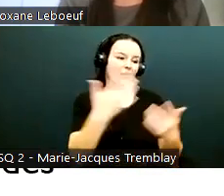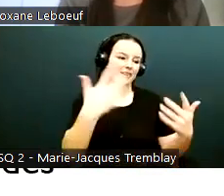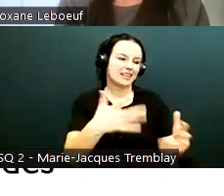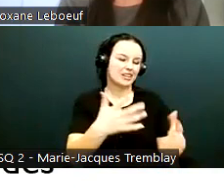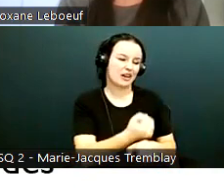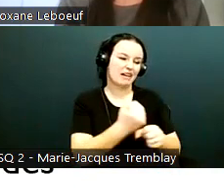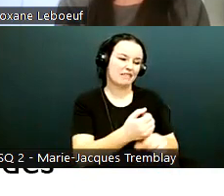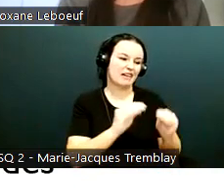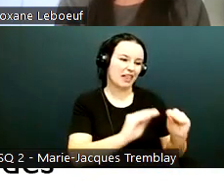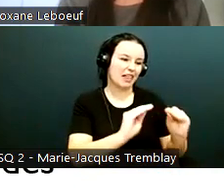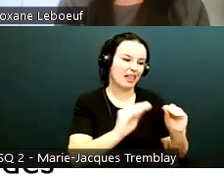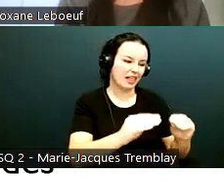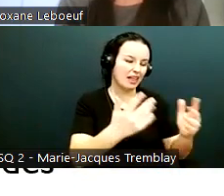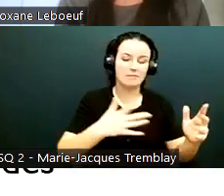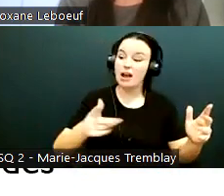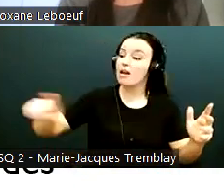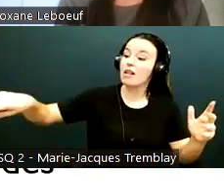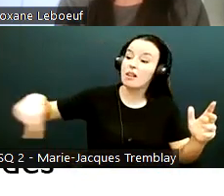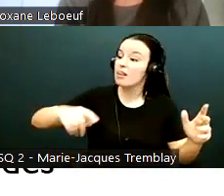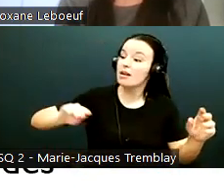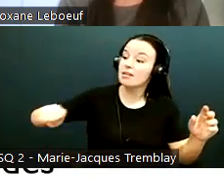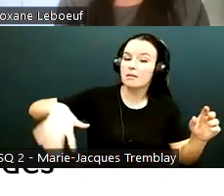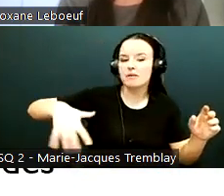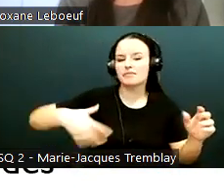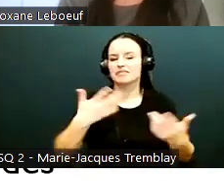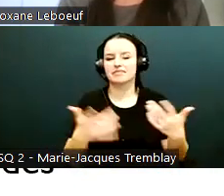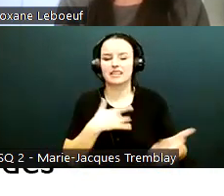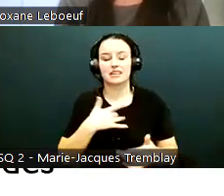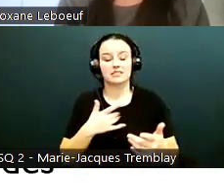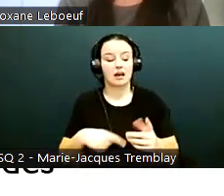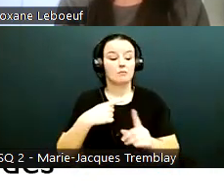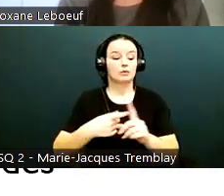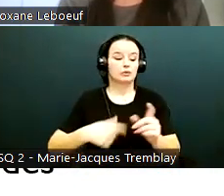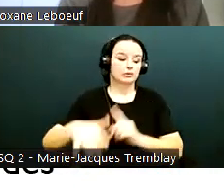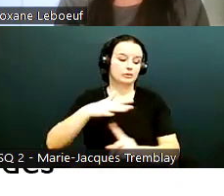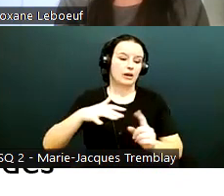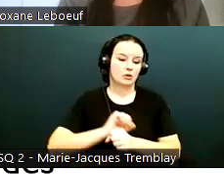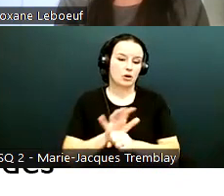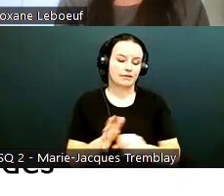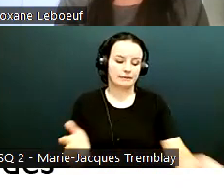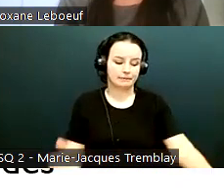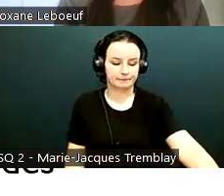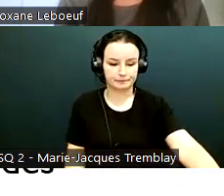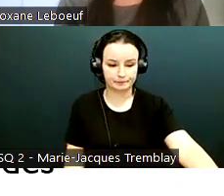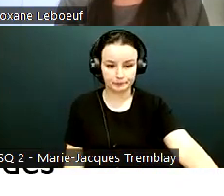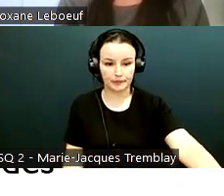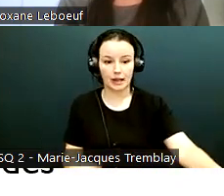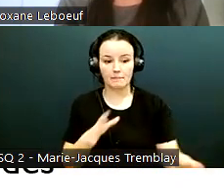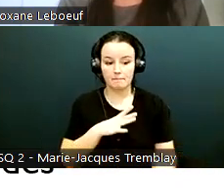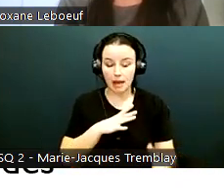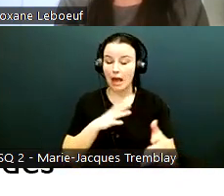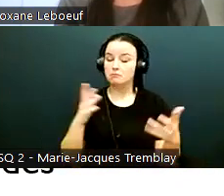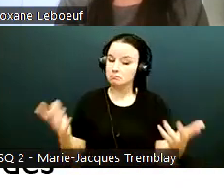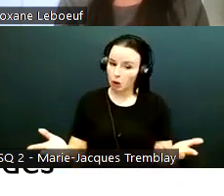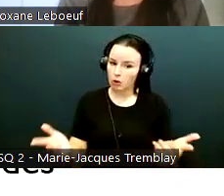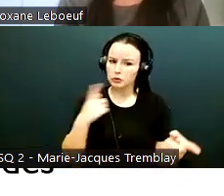voudrait bien convertir. Et comme je le disais, le tout en contexte de pandémie. Néanmoins, avec ce qu'ils nous ont dit, on a pu bonifier